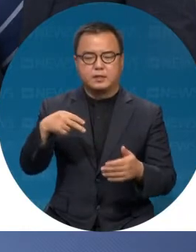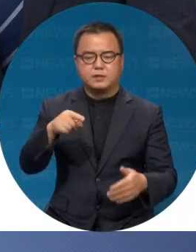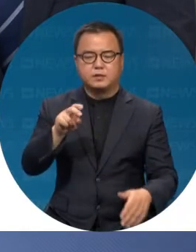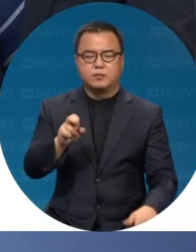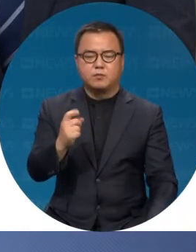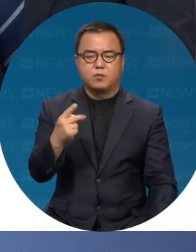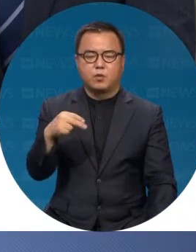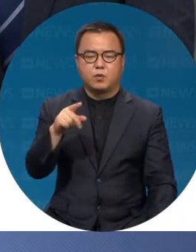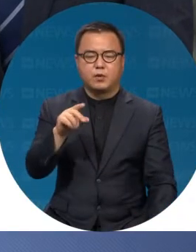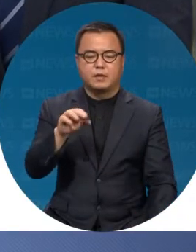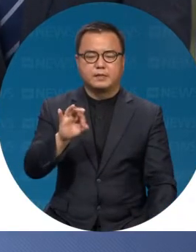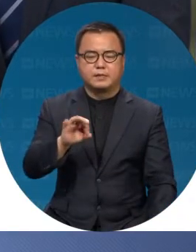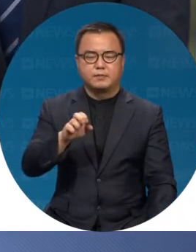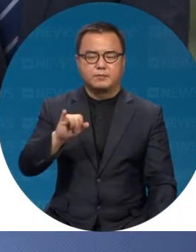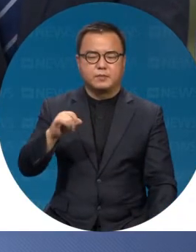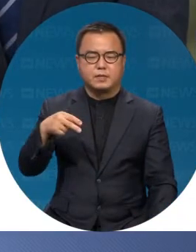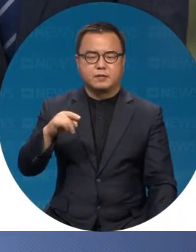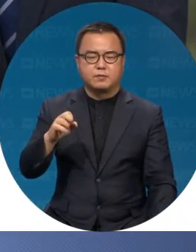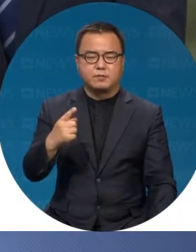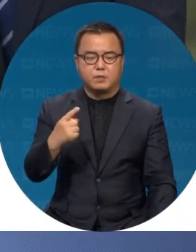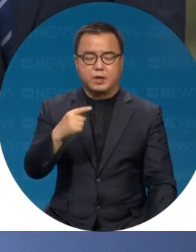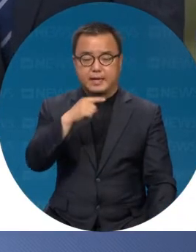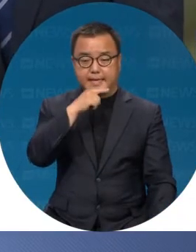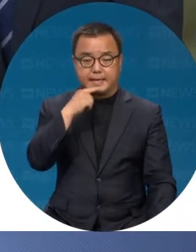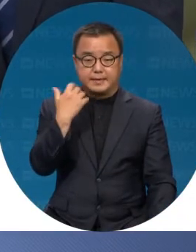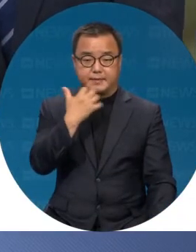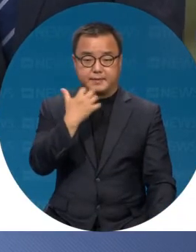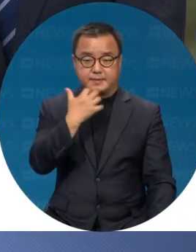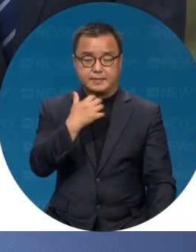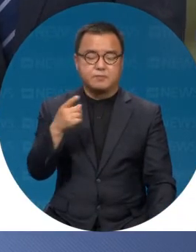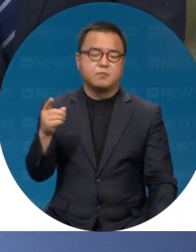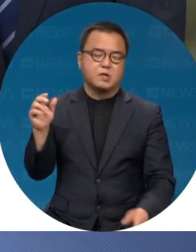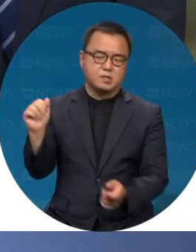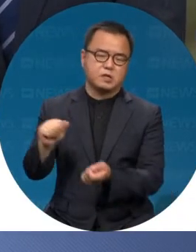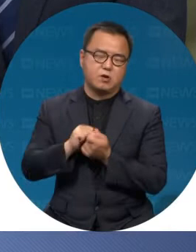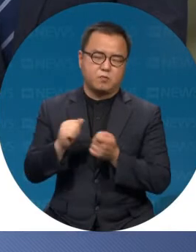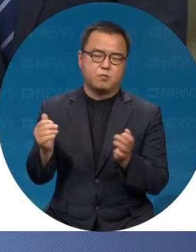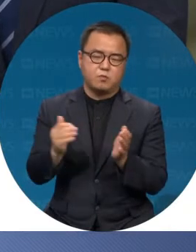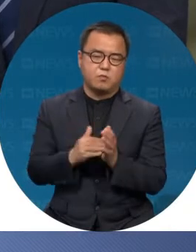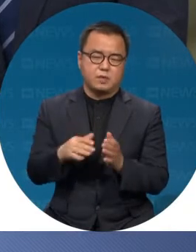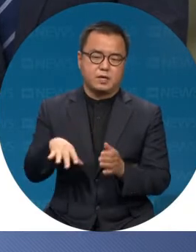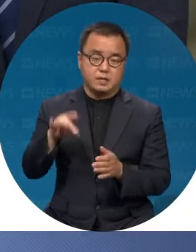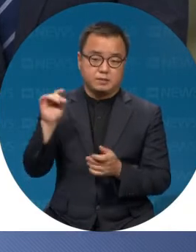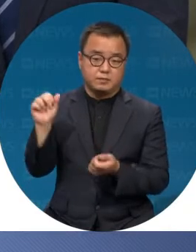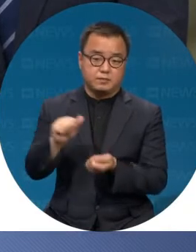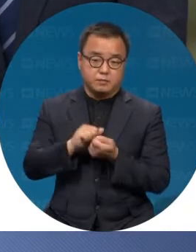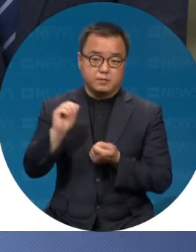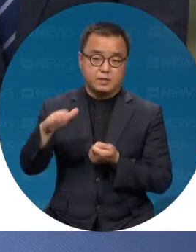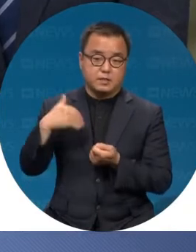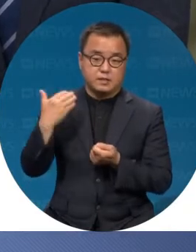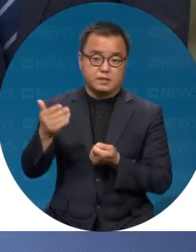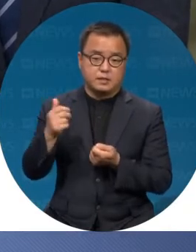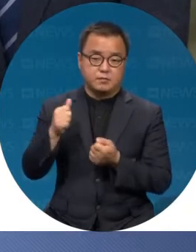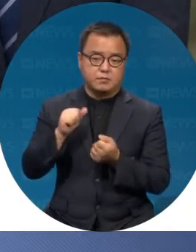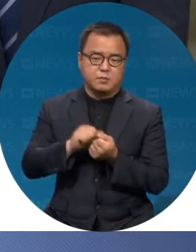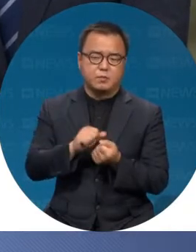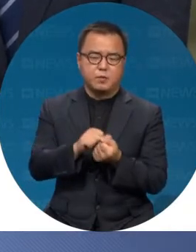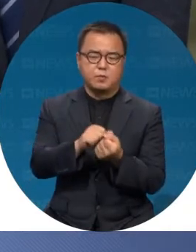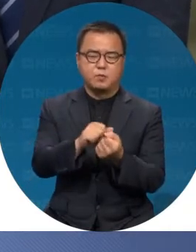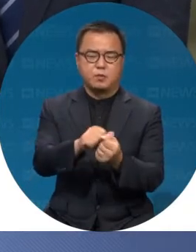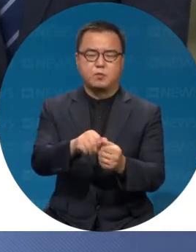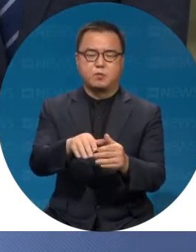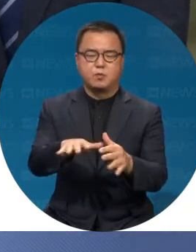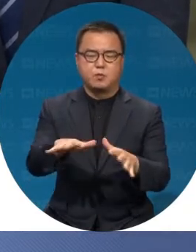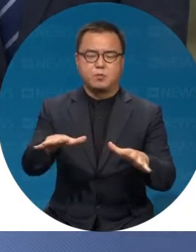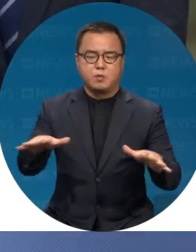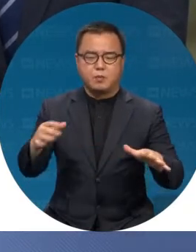바로 코로나19가 감염된 세포의 줄기 부분인데요. 이렇게 초기에 감염된 섬모 세포를 통해서 증식된 바이러스가